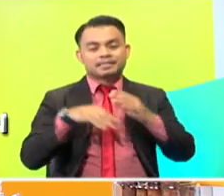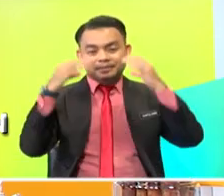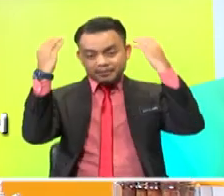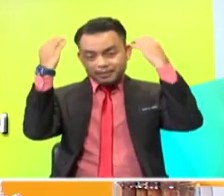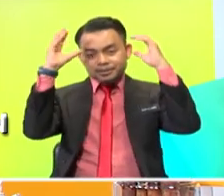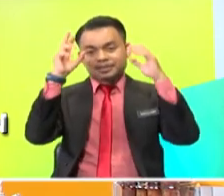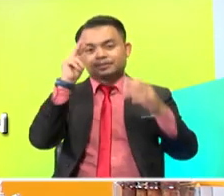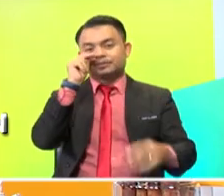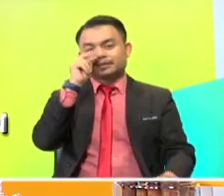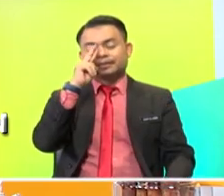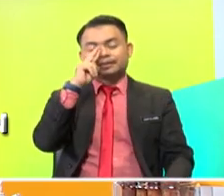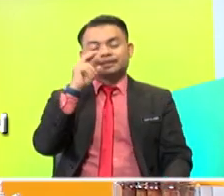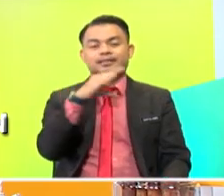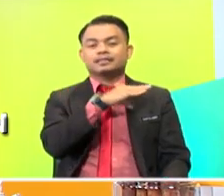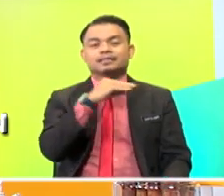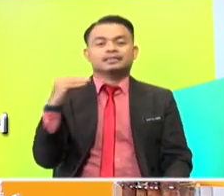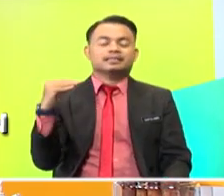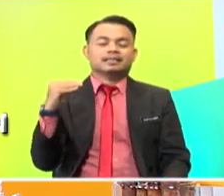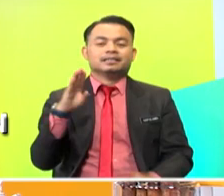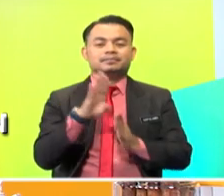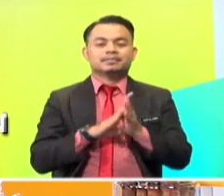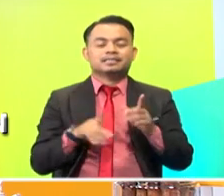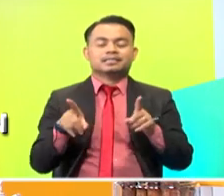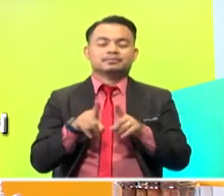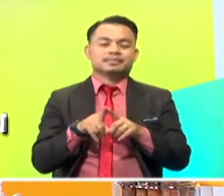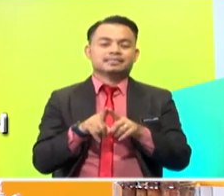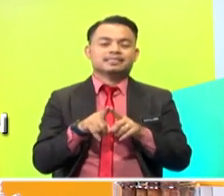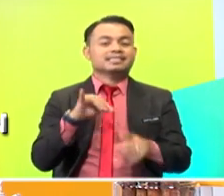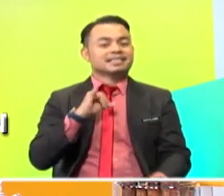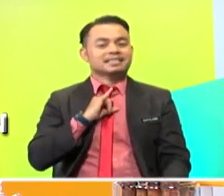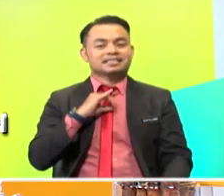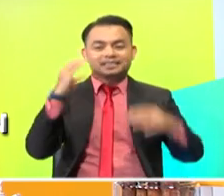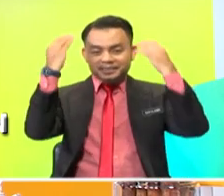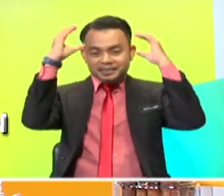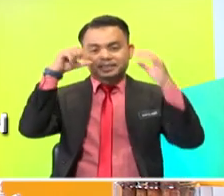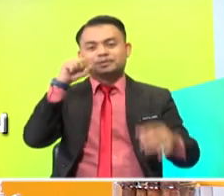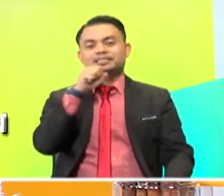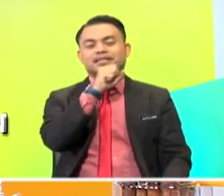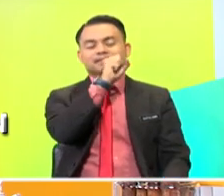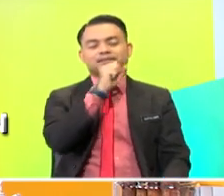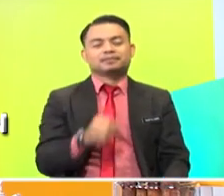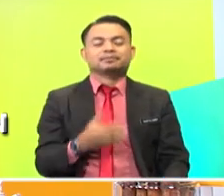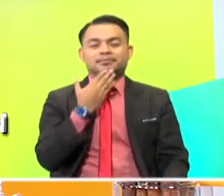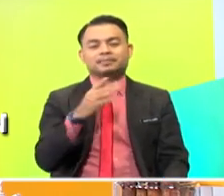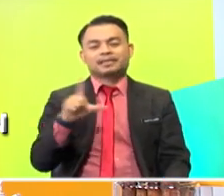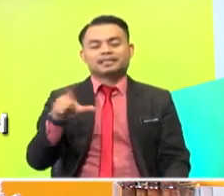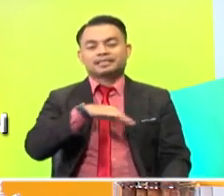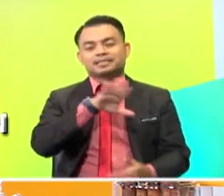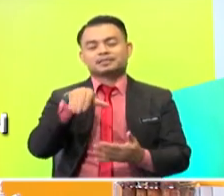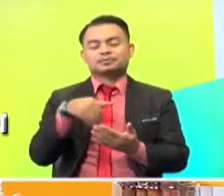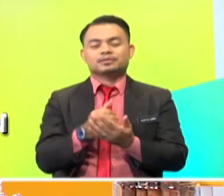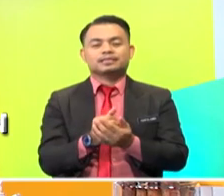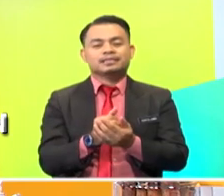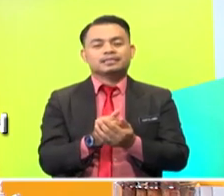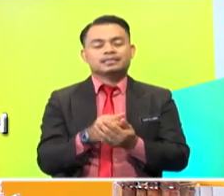gunung Rihanna dan juga di studio bersama kami ialah jurubahasa kita C usai food Baiklah dari semua seperti biasa